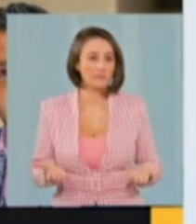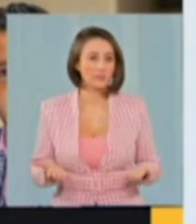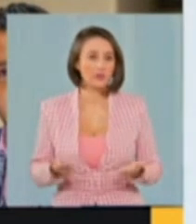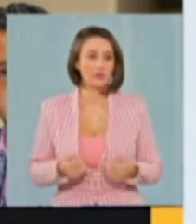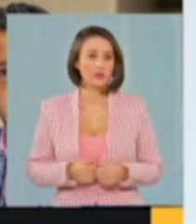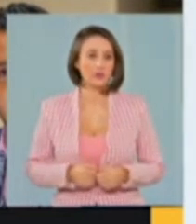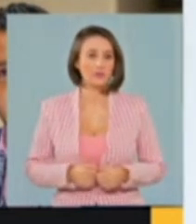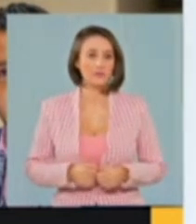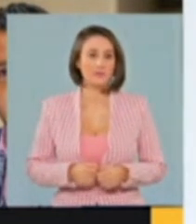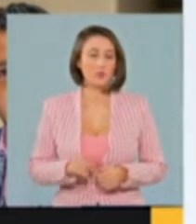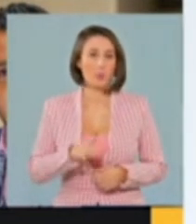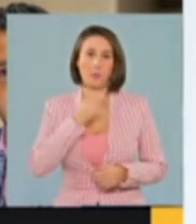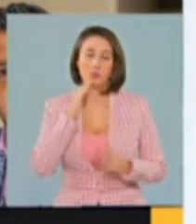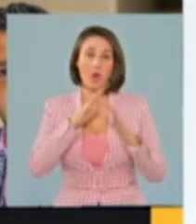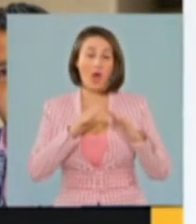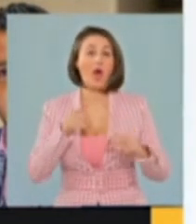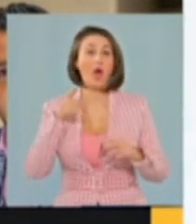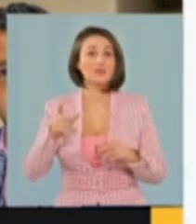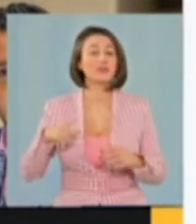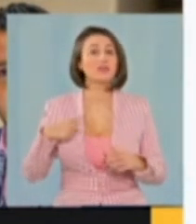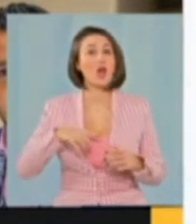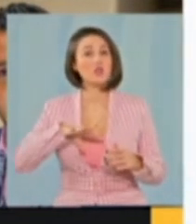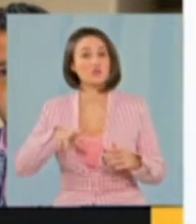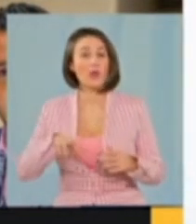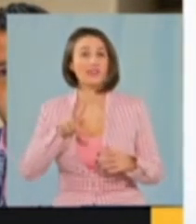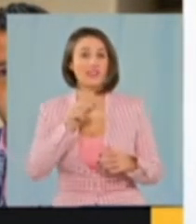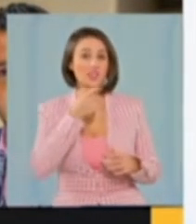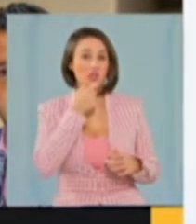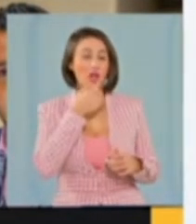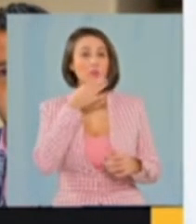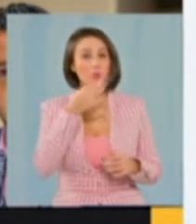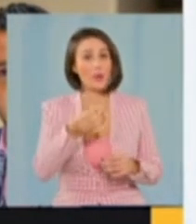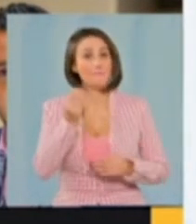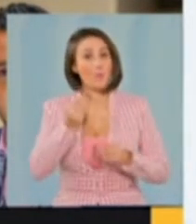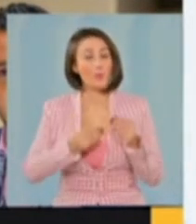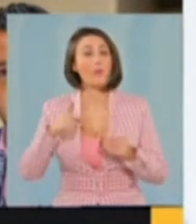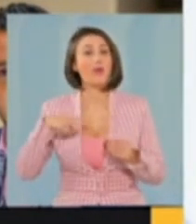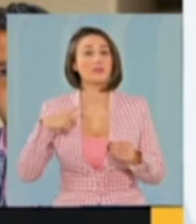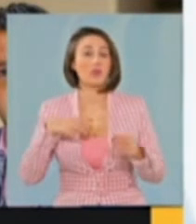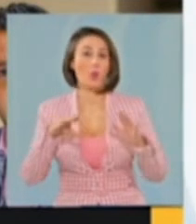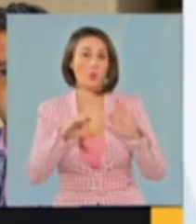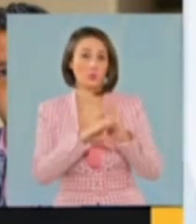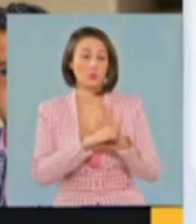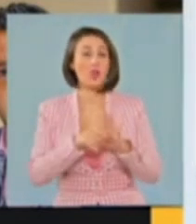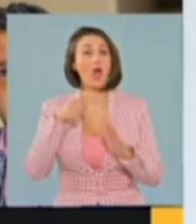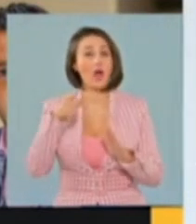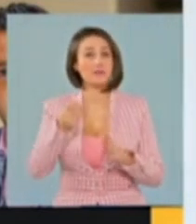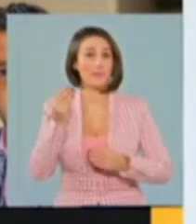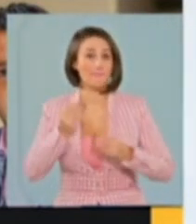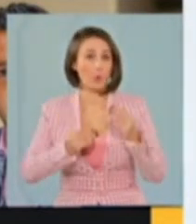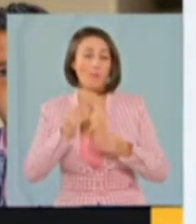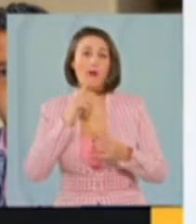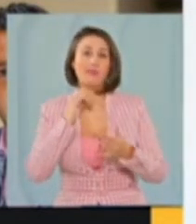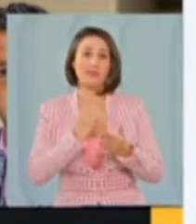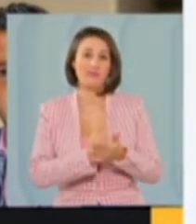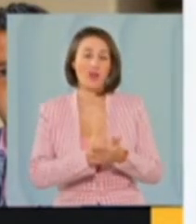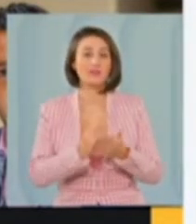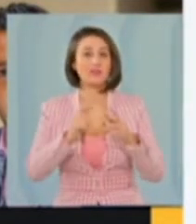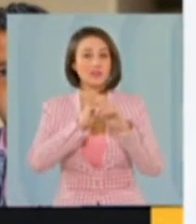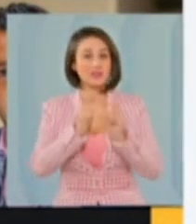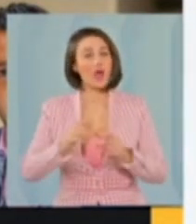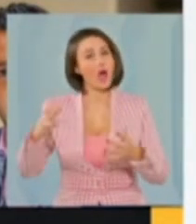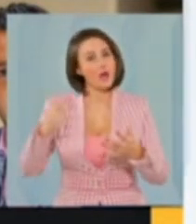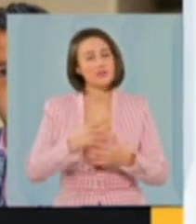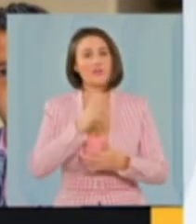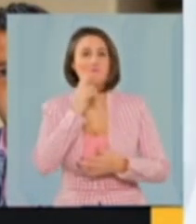zic de casă. Asta e, ați furat 30 de ani și spuneți că problema e Constituția. Asta e problema reală a țării. Haideți